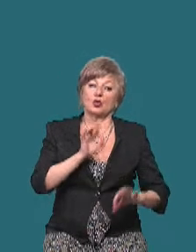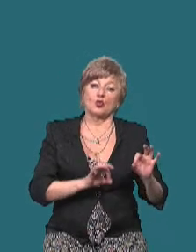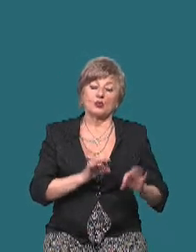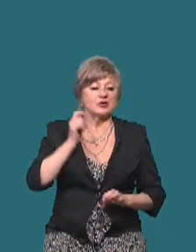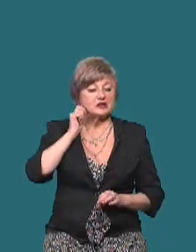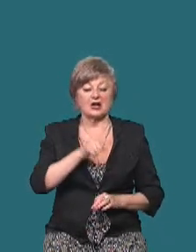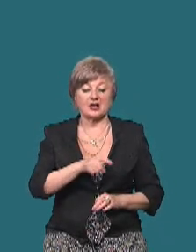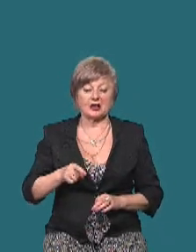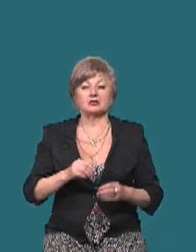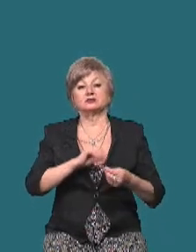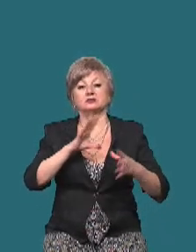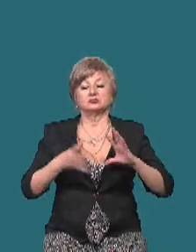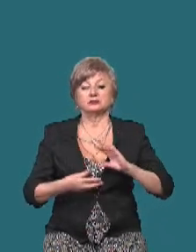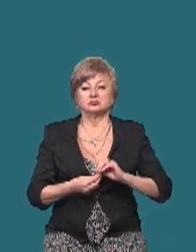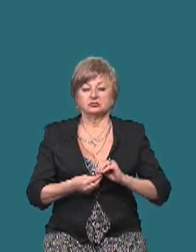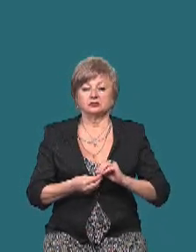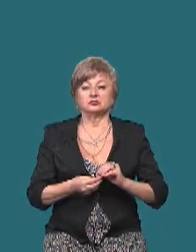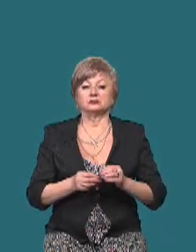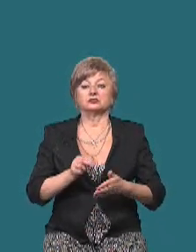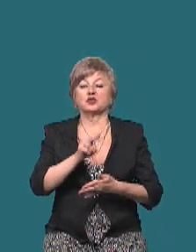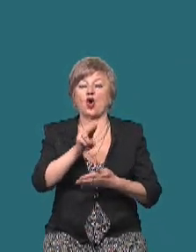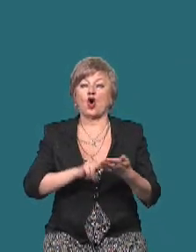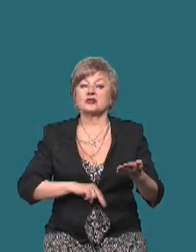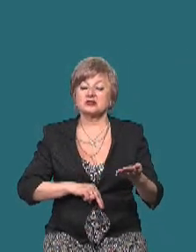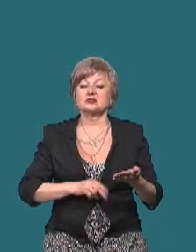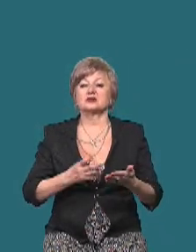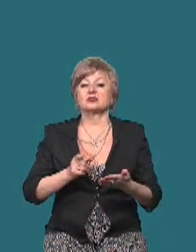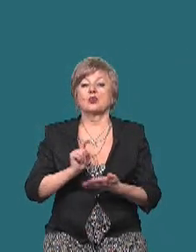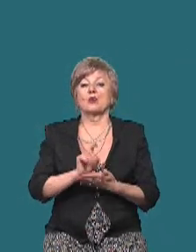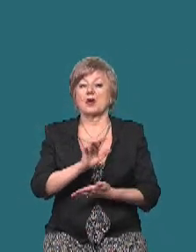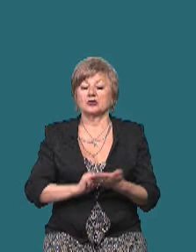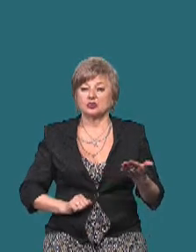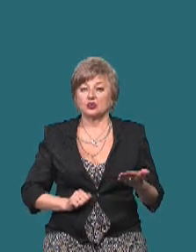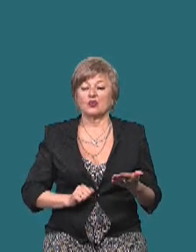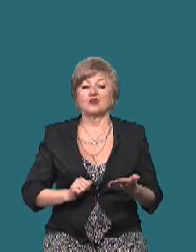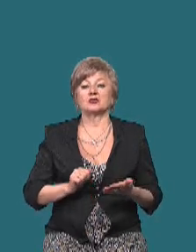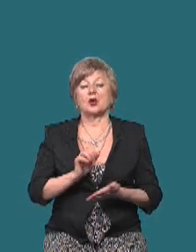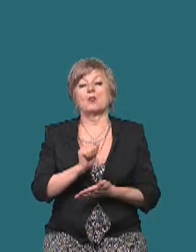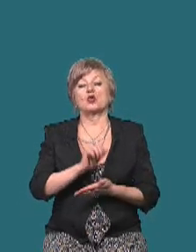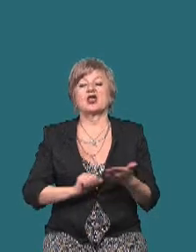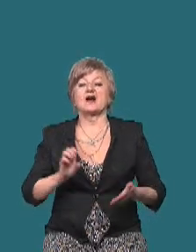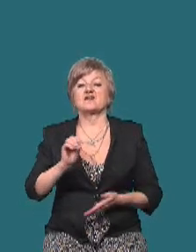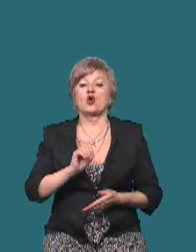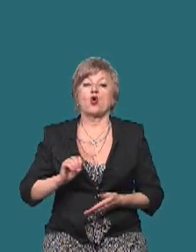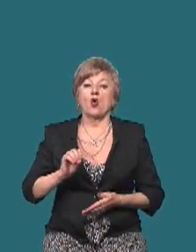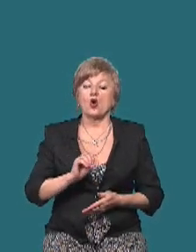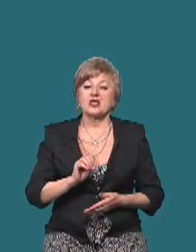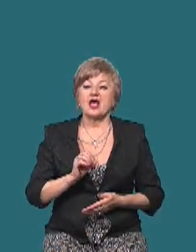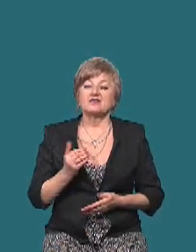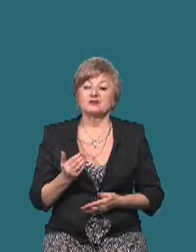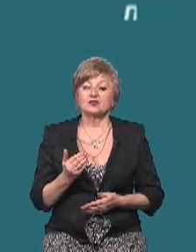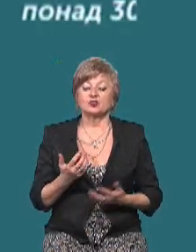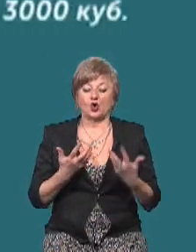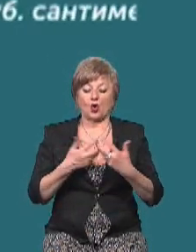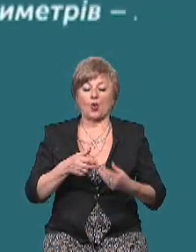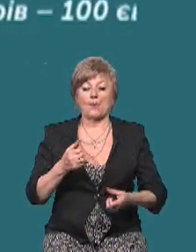віку, сягала суми акцизного податку. Де базова ставка – це ставка податку в євро з двигуном